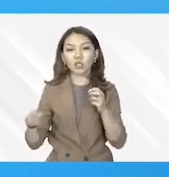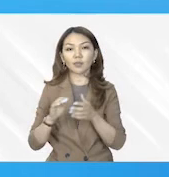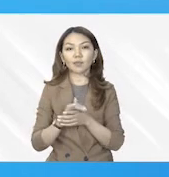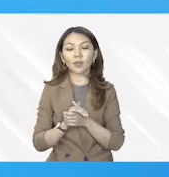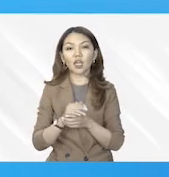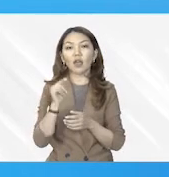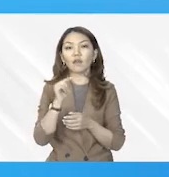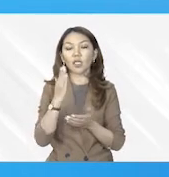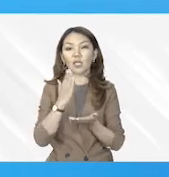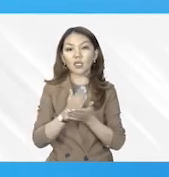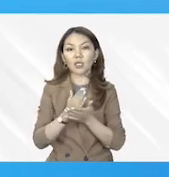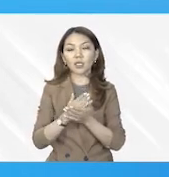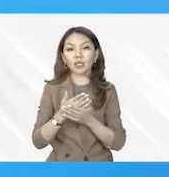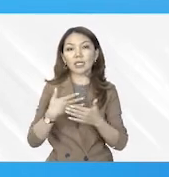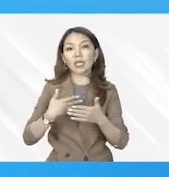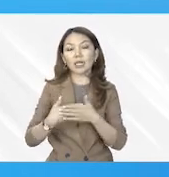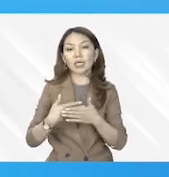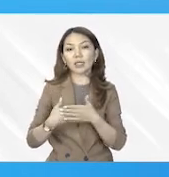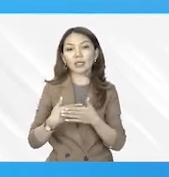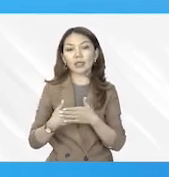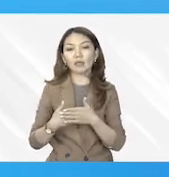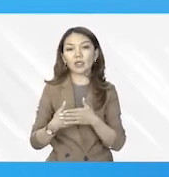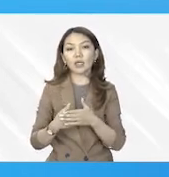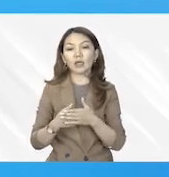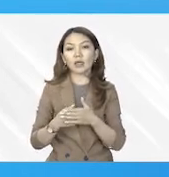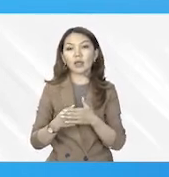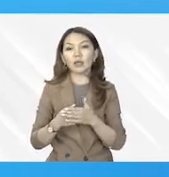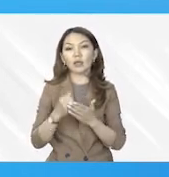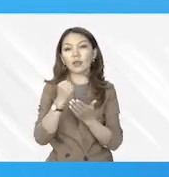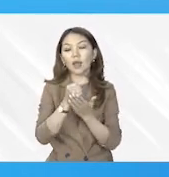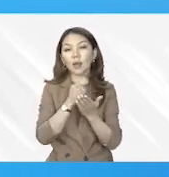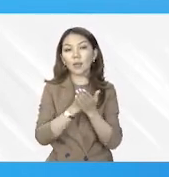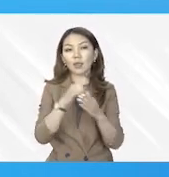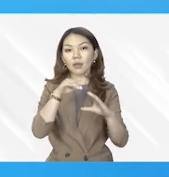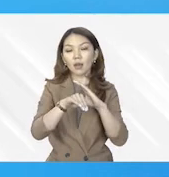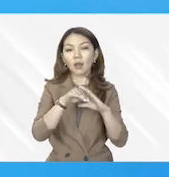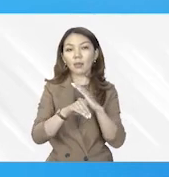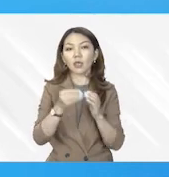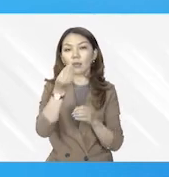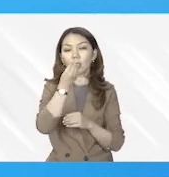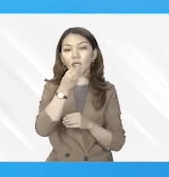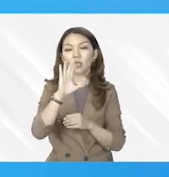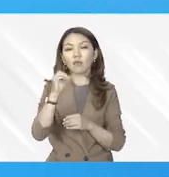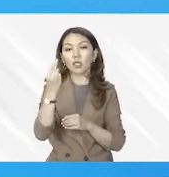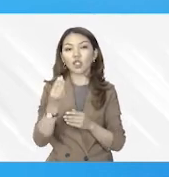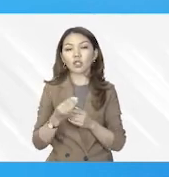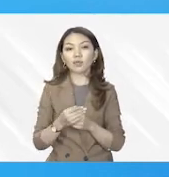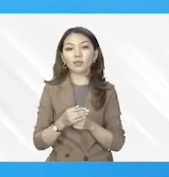В ней идет интенсивный синтез и накопление питательных веществ в виде зерен